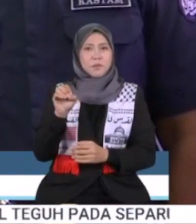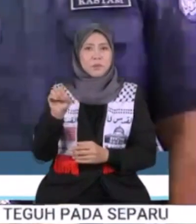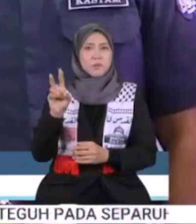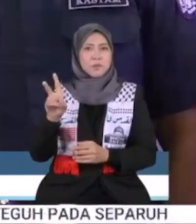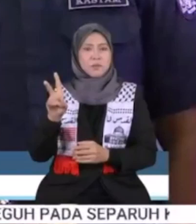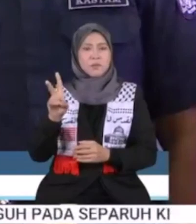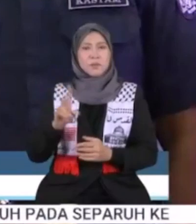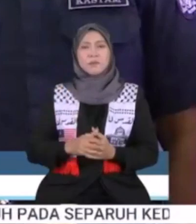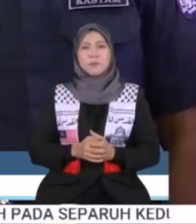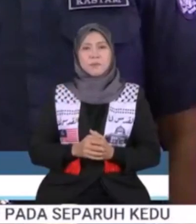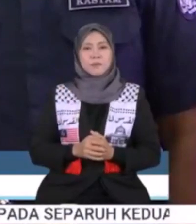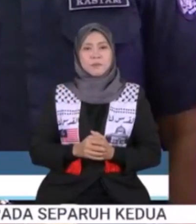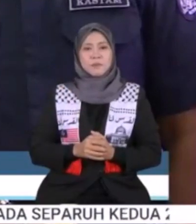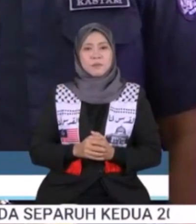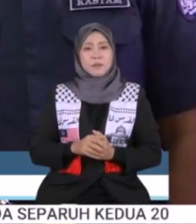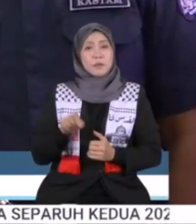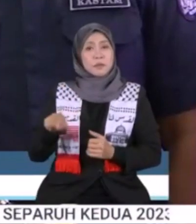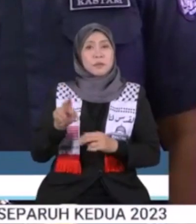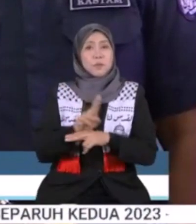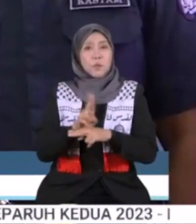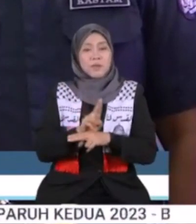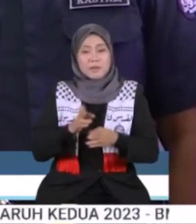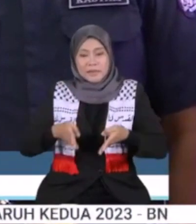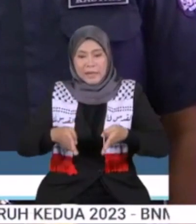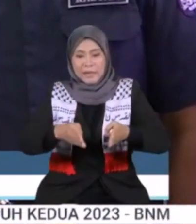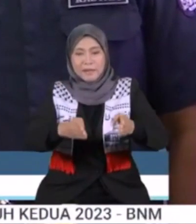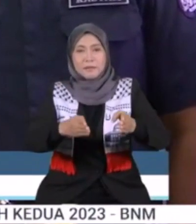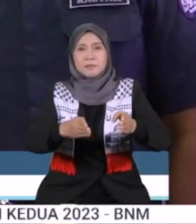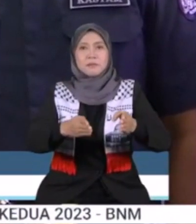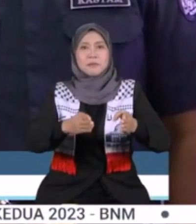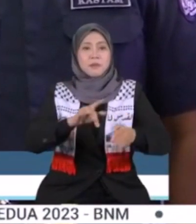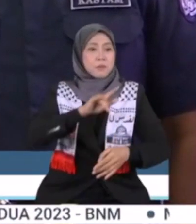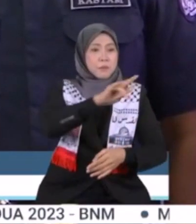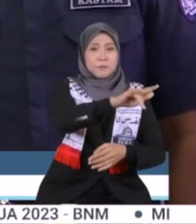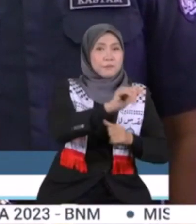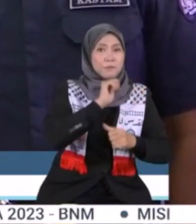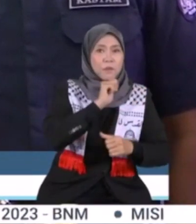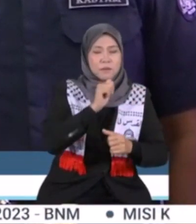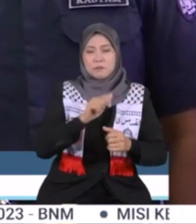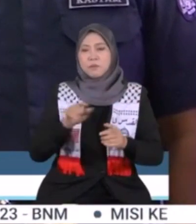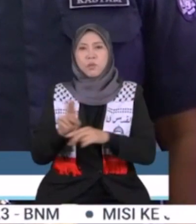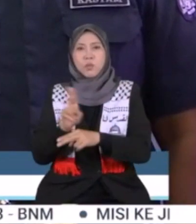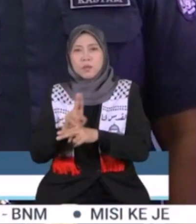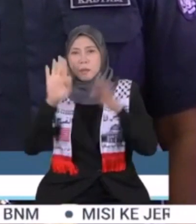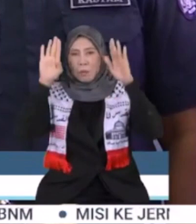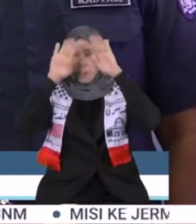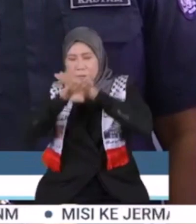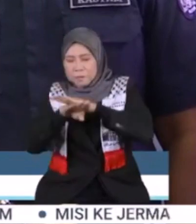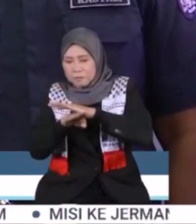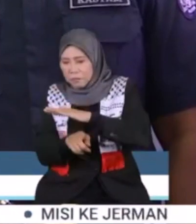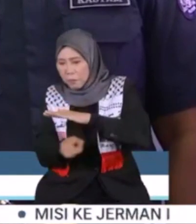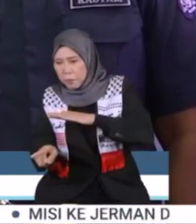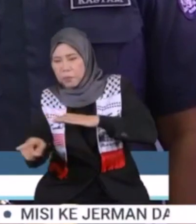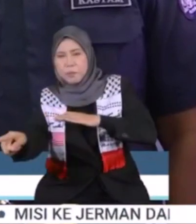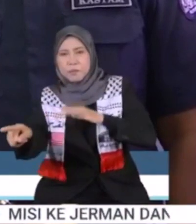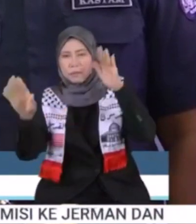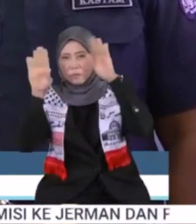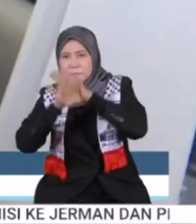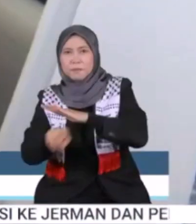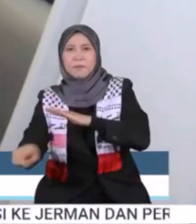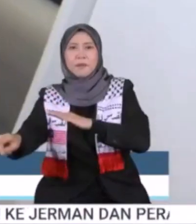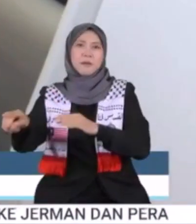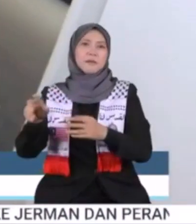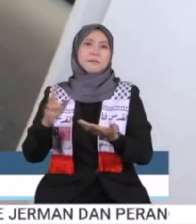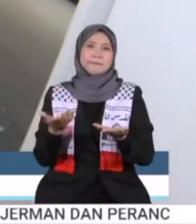2007. Ya, modus operandi kes ini menggunakan jalan tidak sah dalam cubaan untuk pulang ke negara asal tanpa dokumen atau permit perjalanan yang